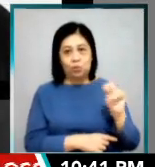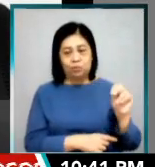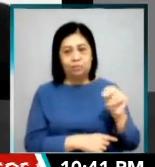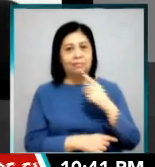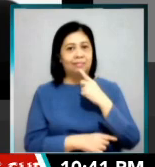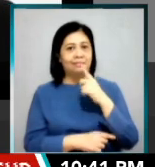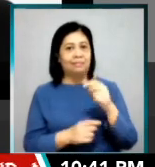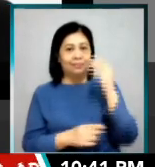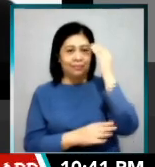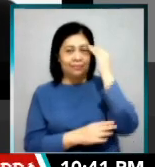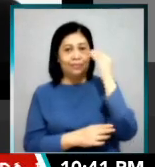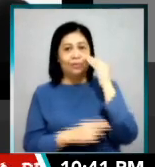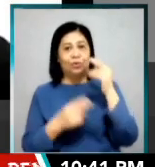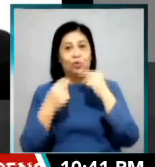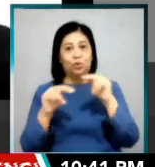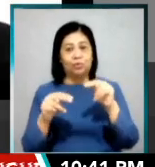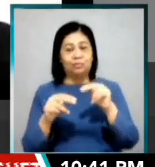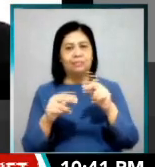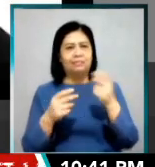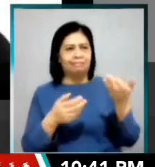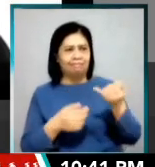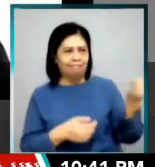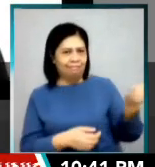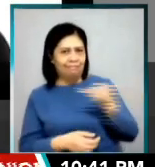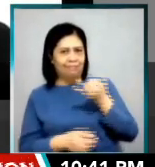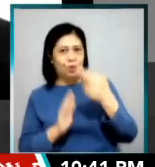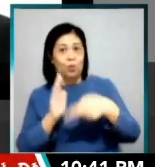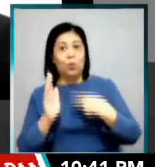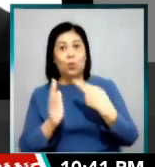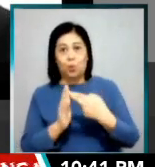news outlet, inalok ng role ang